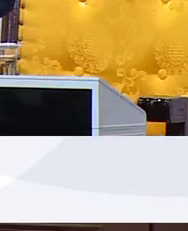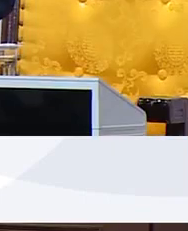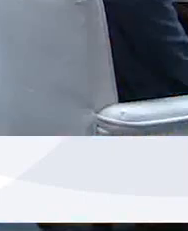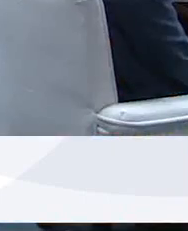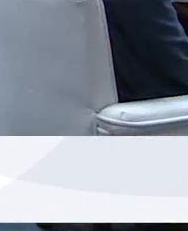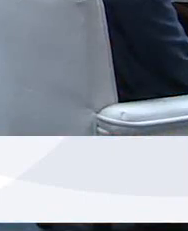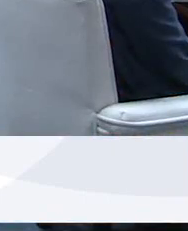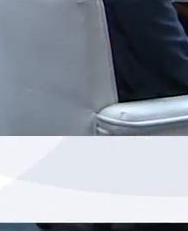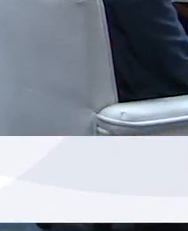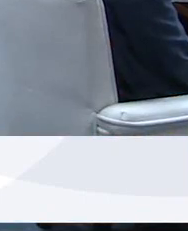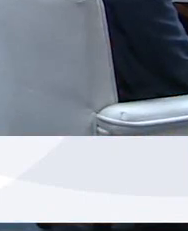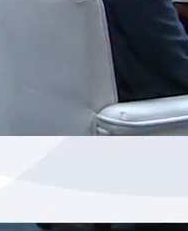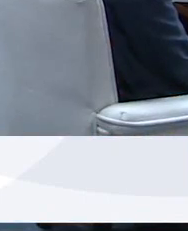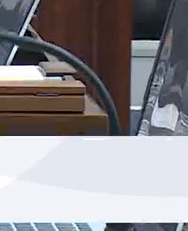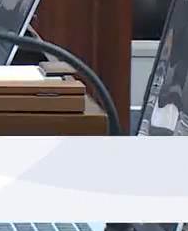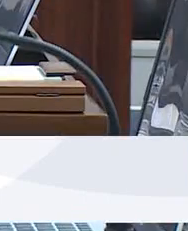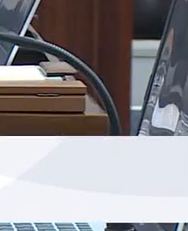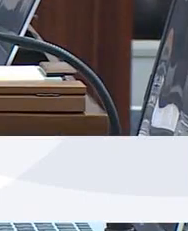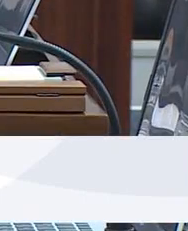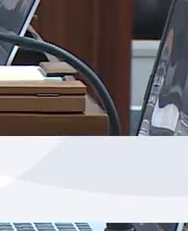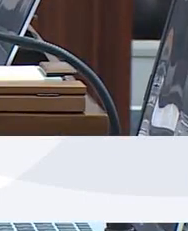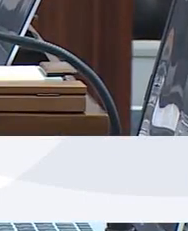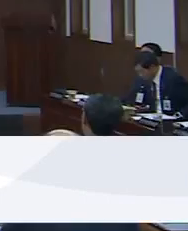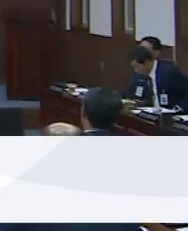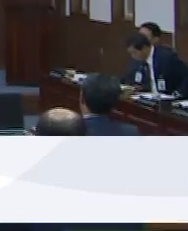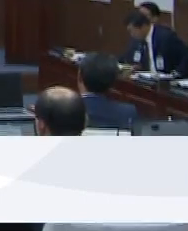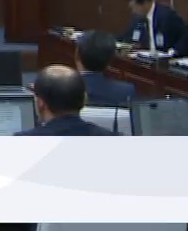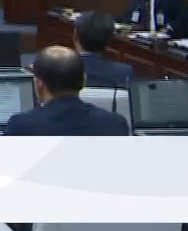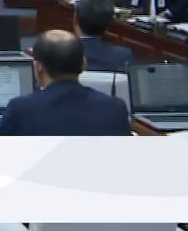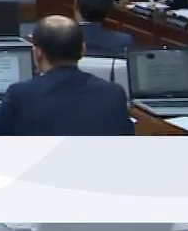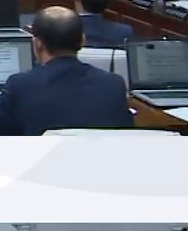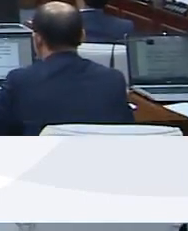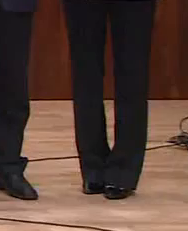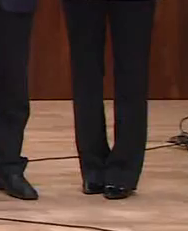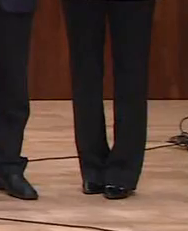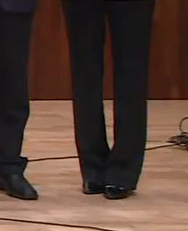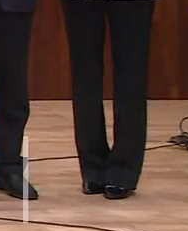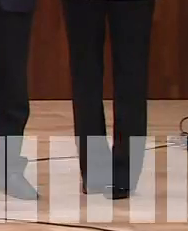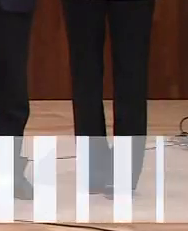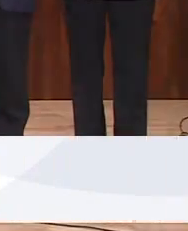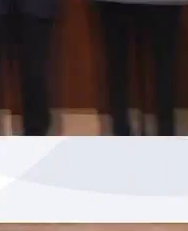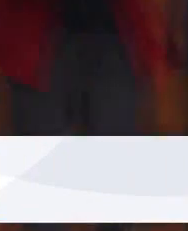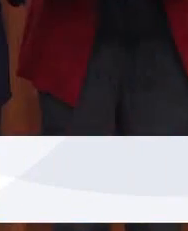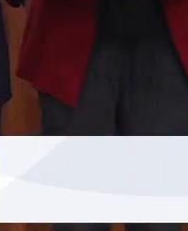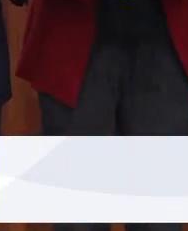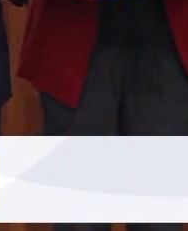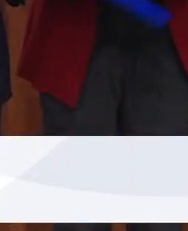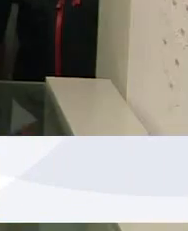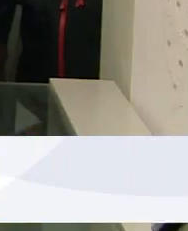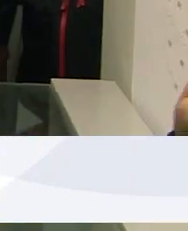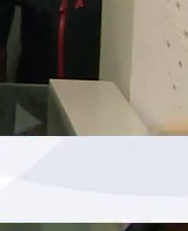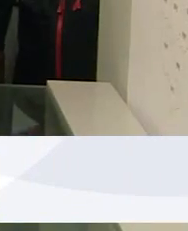229회 임시회를 개회하고 11월 9일까지 12일 동안 회기를 운영합니다. 합천박물관은 지난